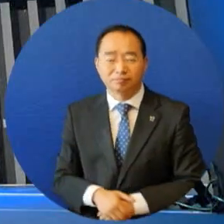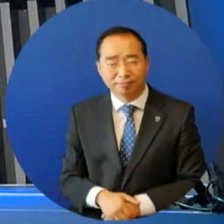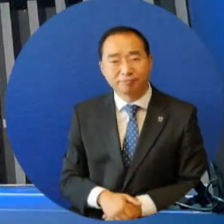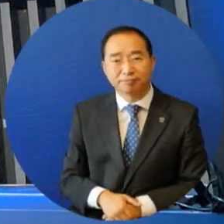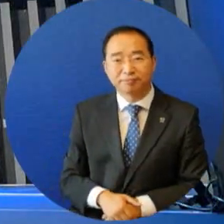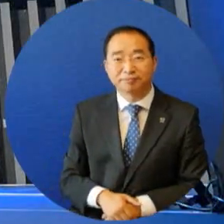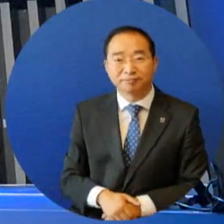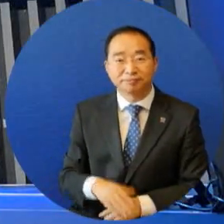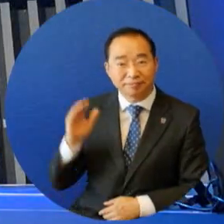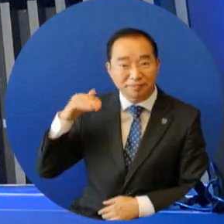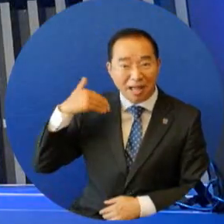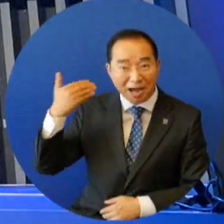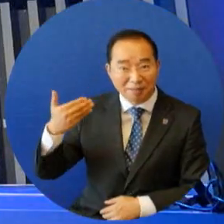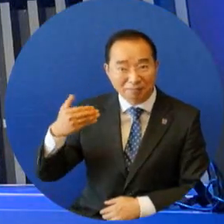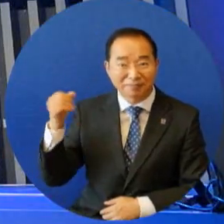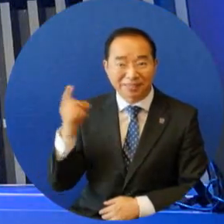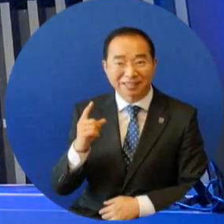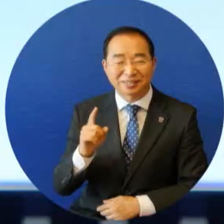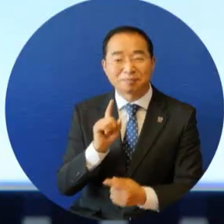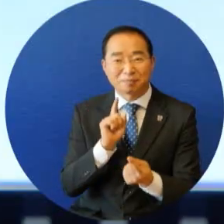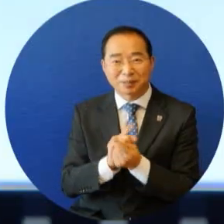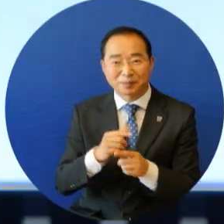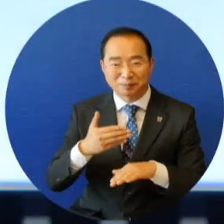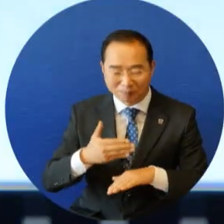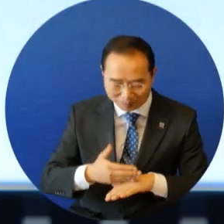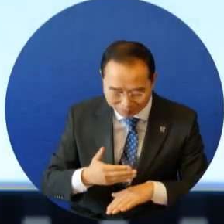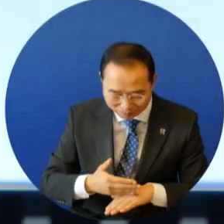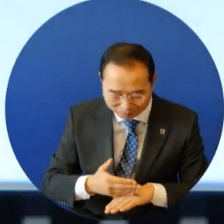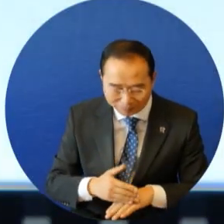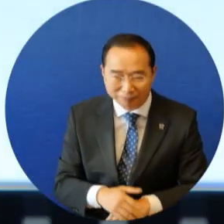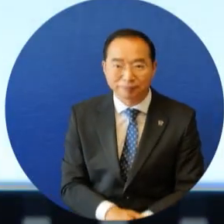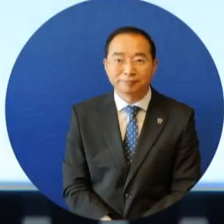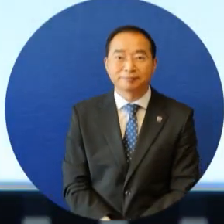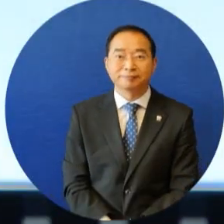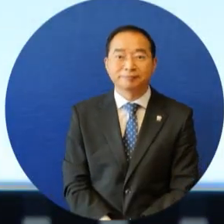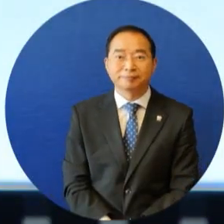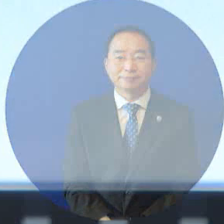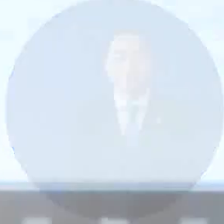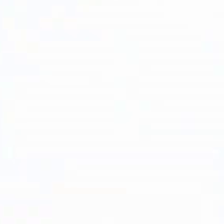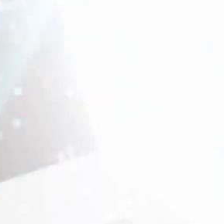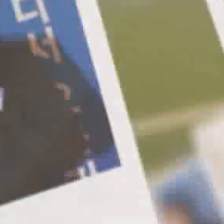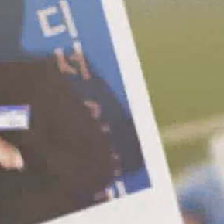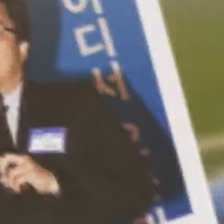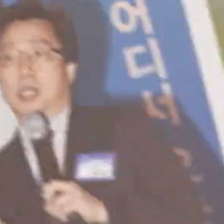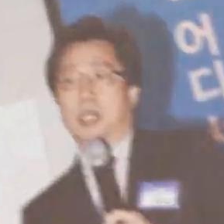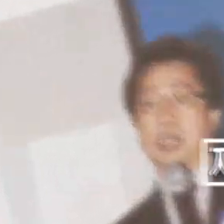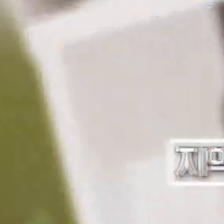사세계 공동체 스미다, 저희는 다음 시간에 찾아오겠습니다. 고맙습니다.